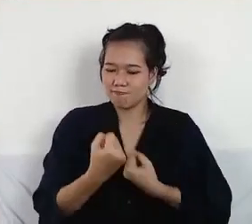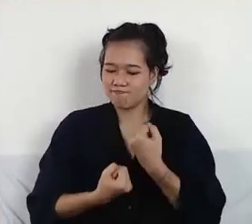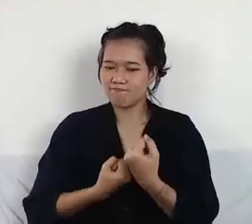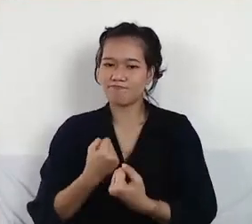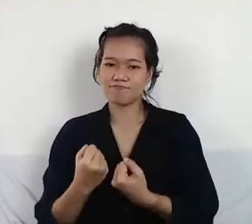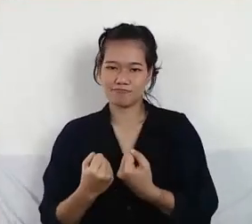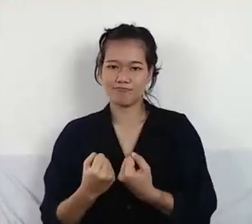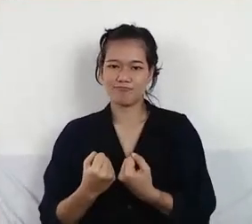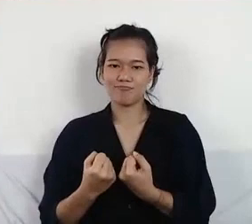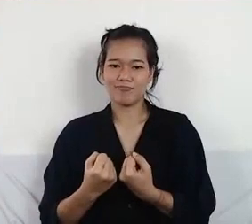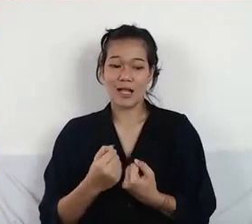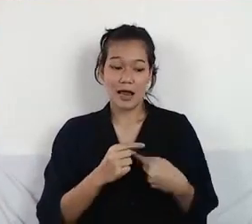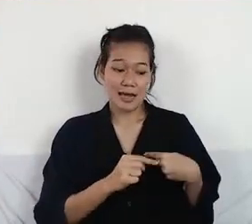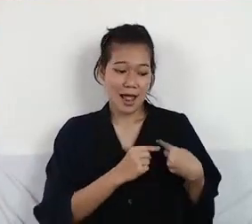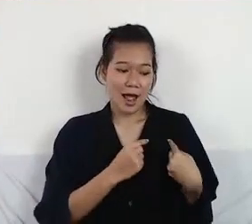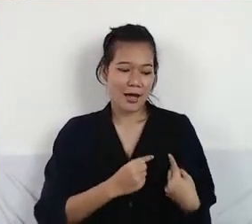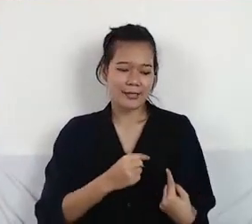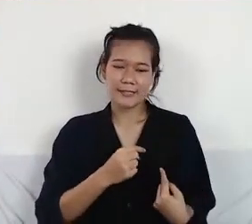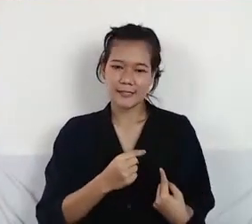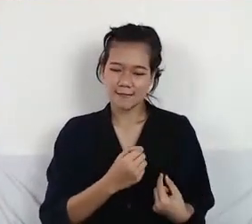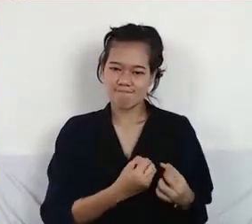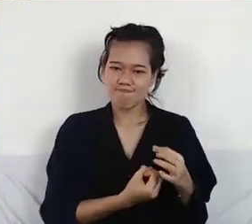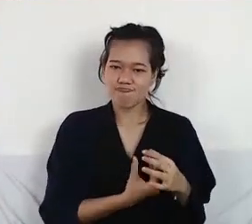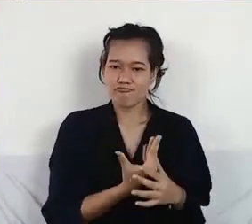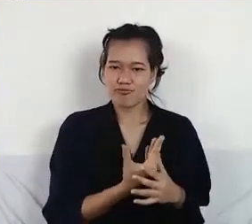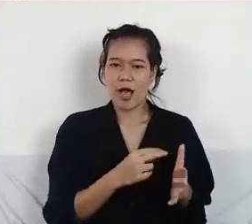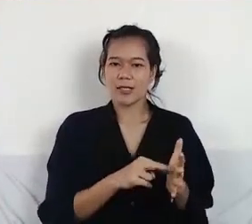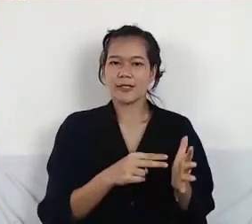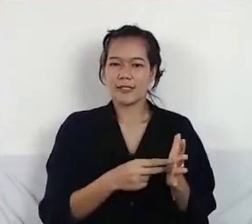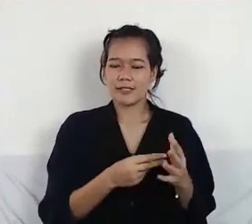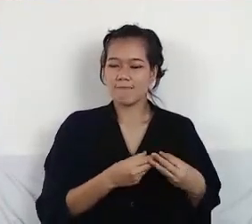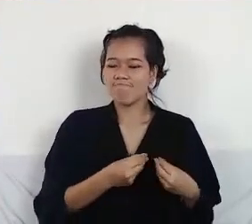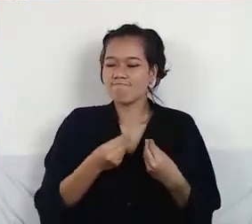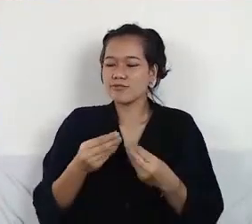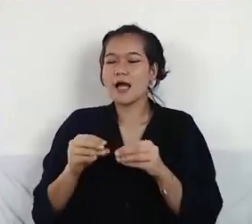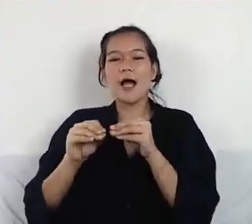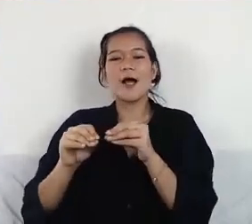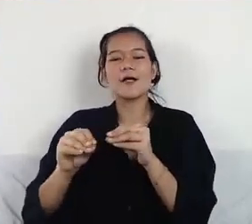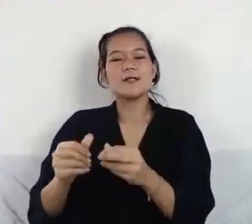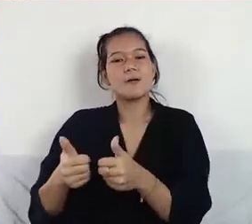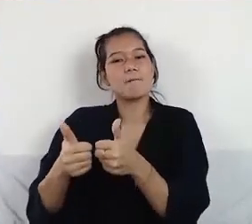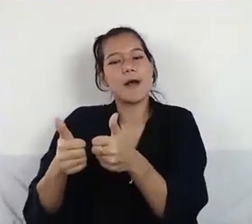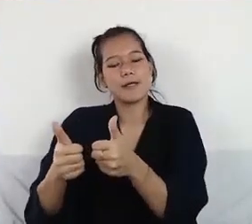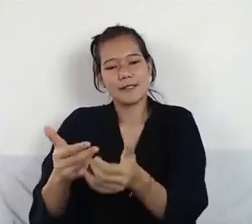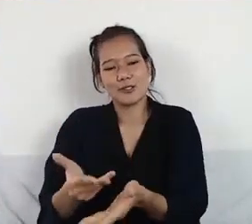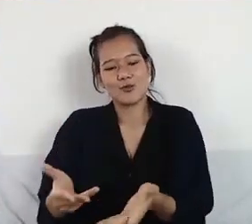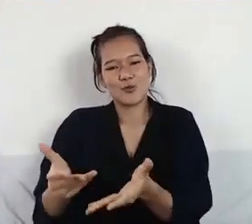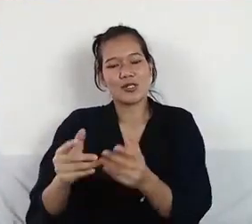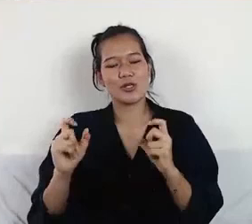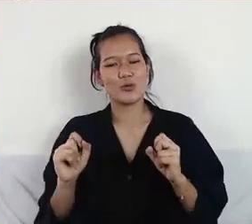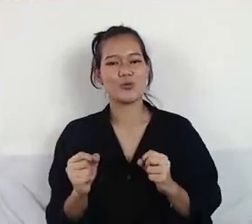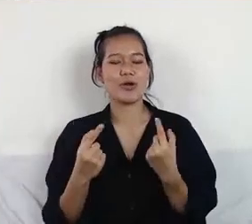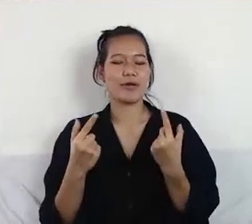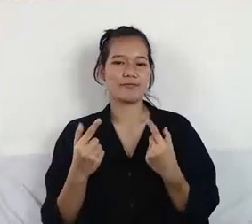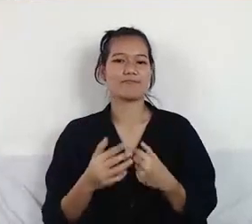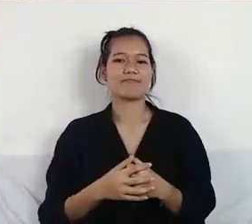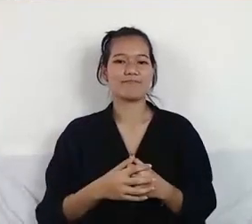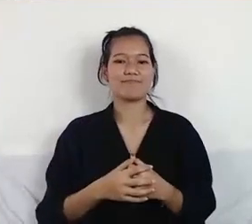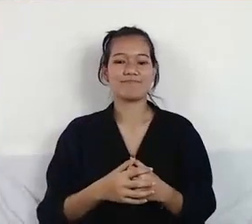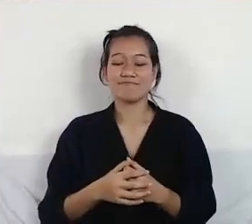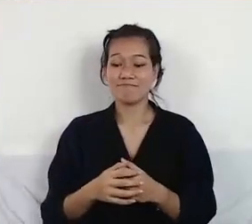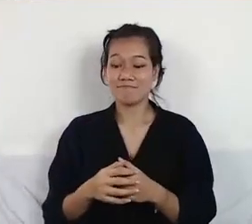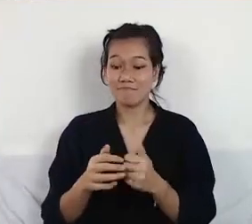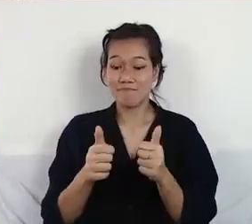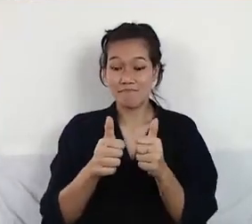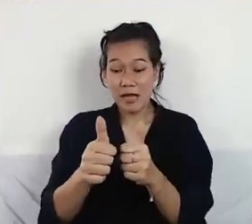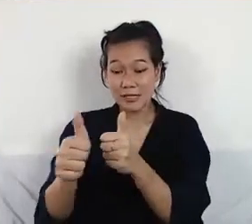Dan apa yang lahir dari hati ini tentunya akan mengajarkan hal-hal yang baik di dalam kehidupan kami. Dan hal-hal yang